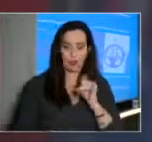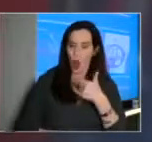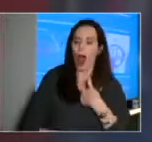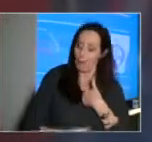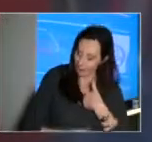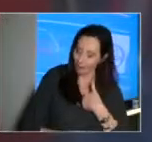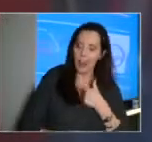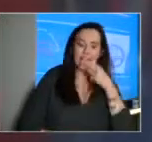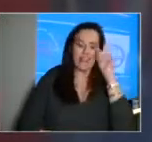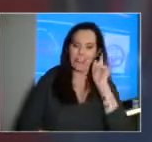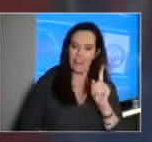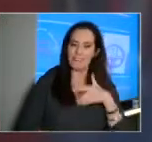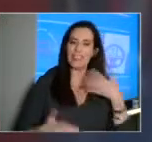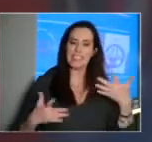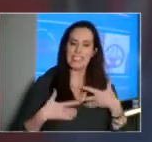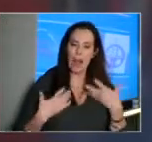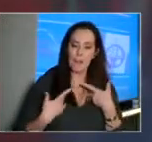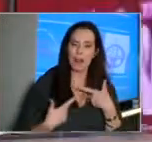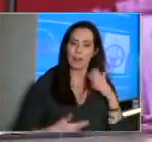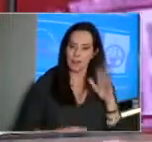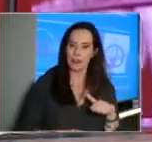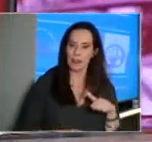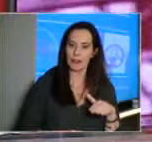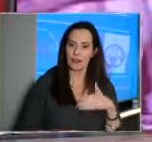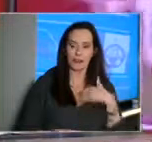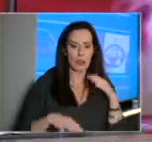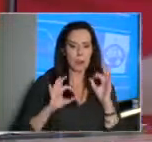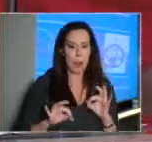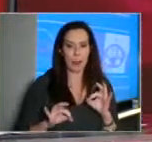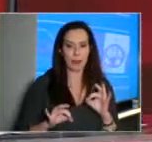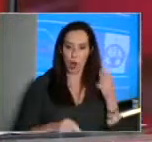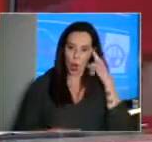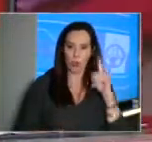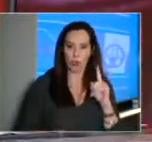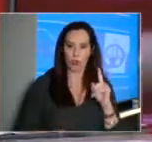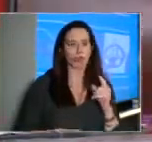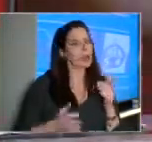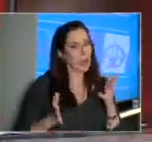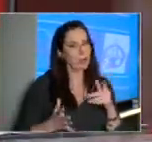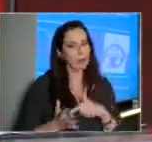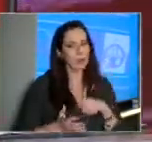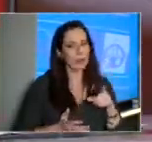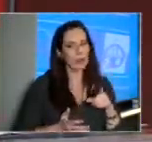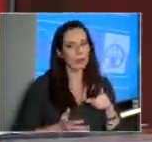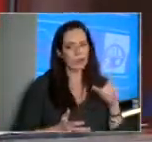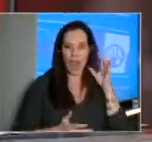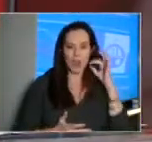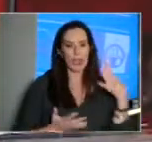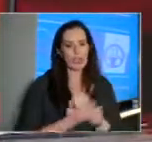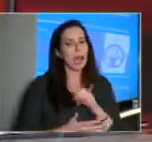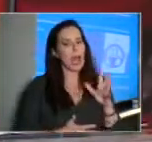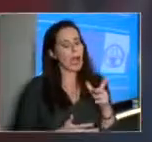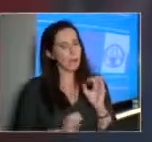נכון, ואני גאה בזה, ואני שמח, וגם כן, ואני באמת לא ידעתי עד כדי כך כמה היא תצליח. עד כמה זה